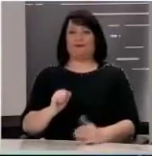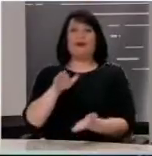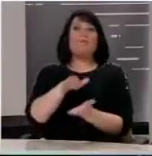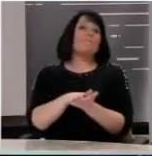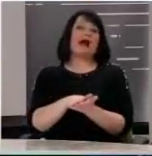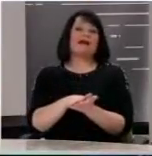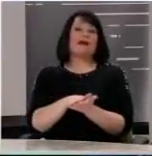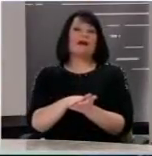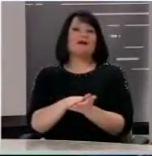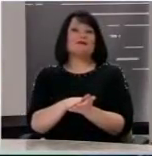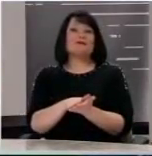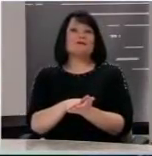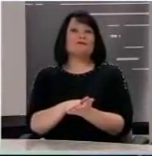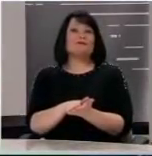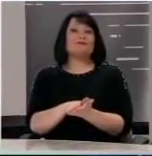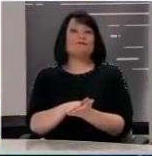τους προστατευόμενους.